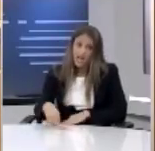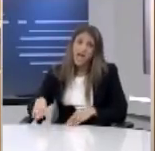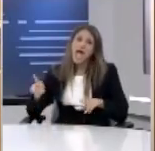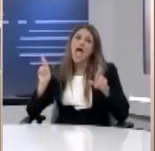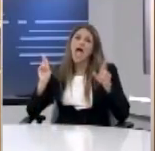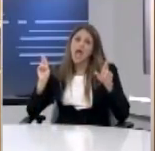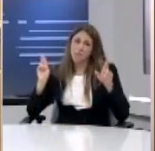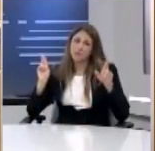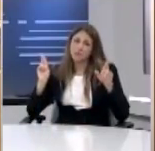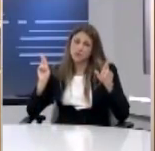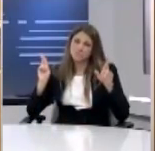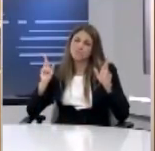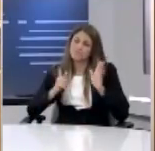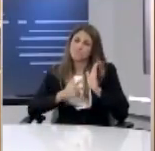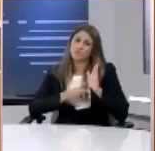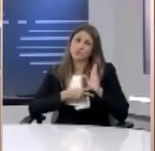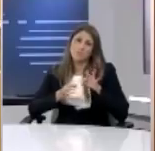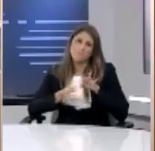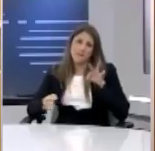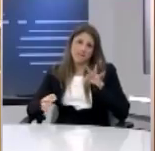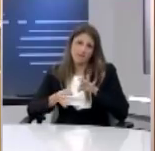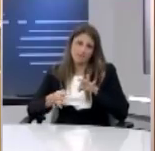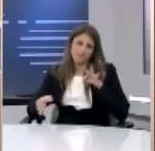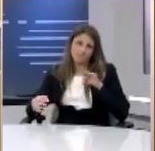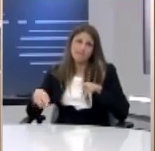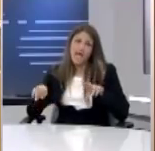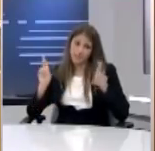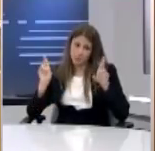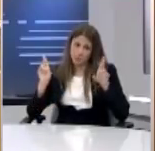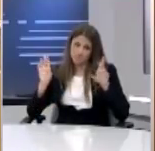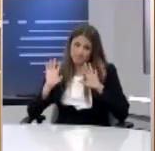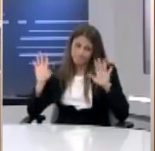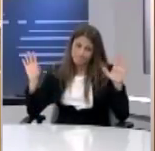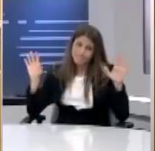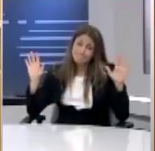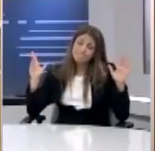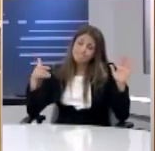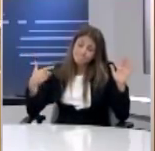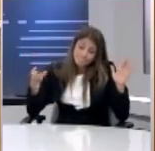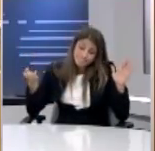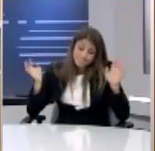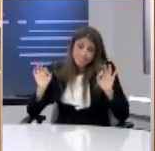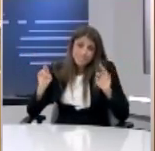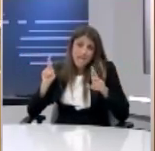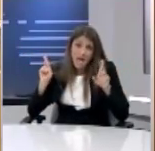μέτρα. Μόνο ας ελπίσουμε τότε να μην είναι πια αργά. Σας ευχαριστώ.